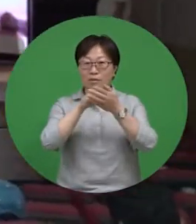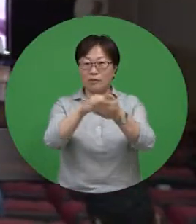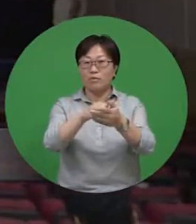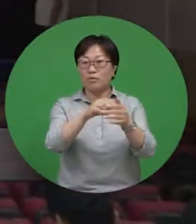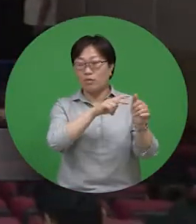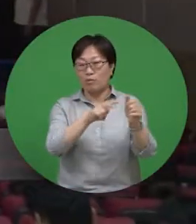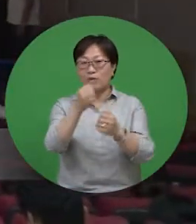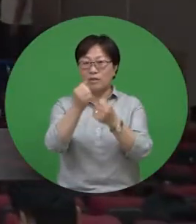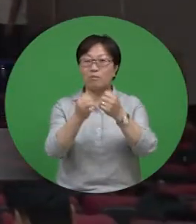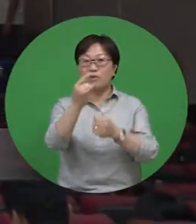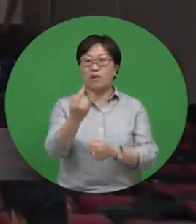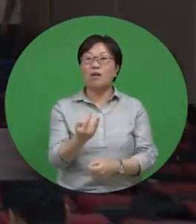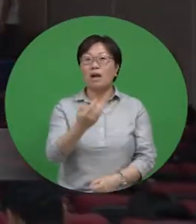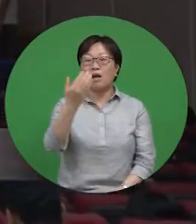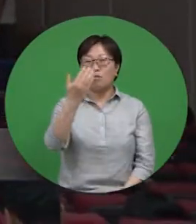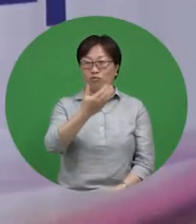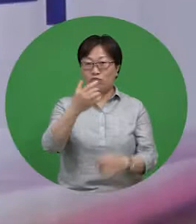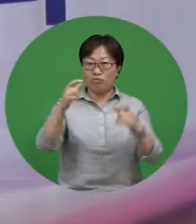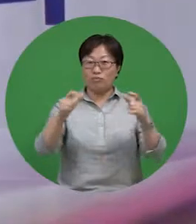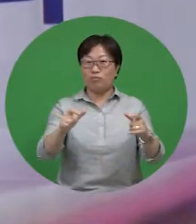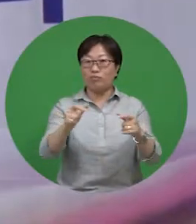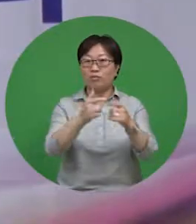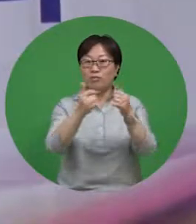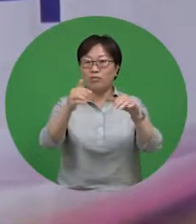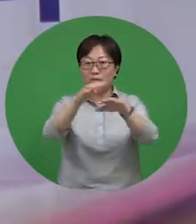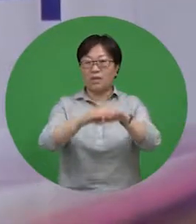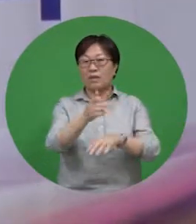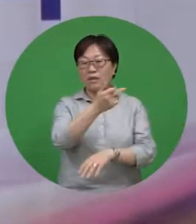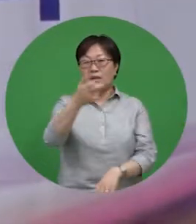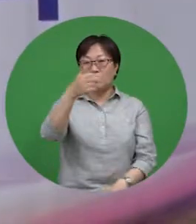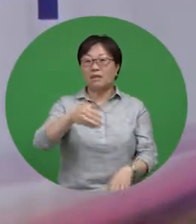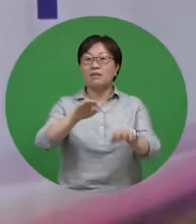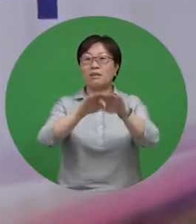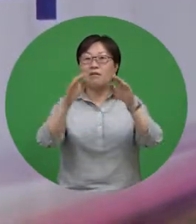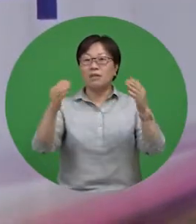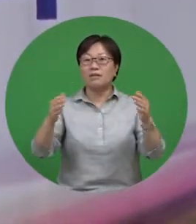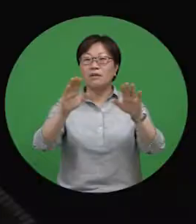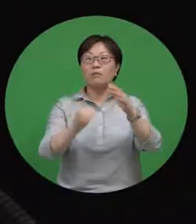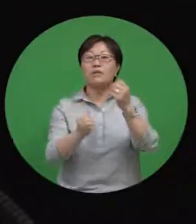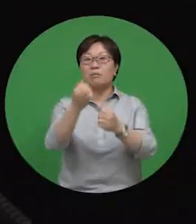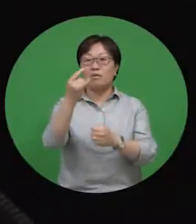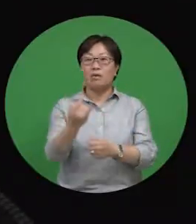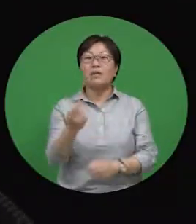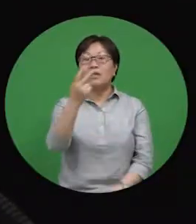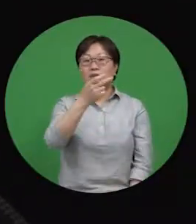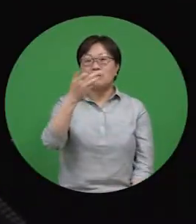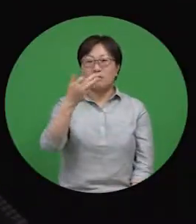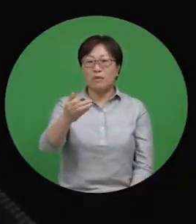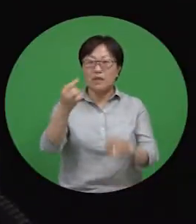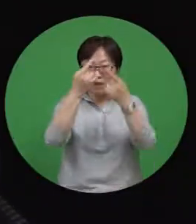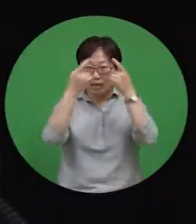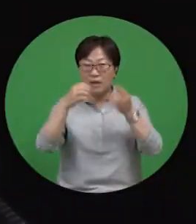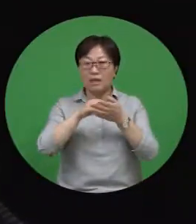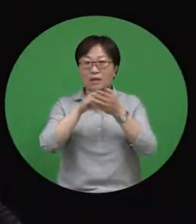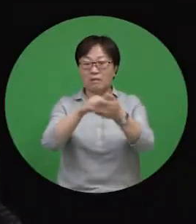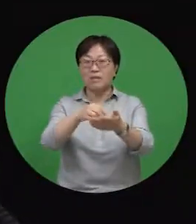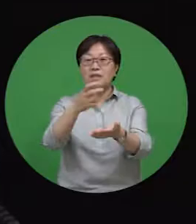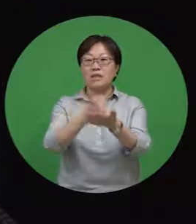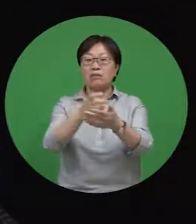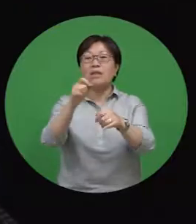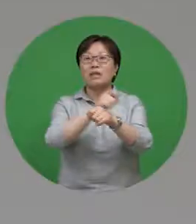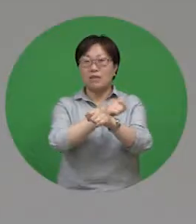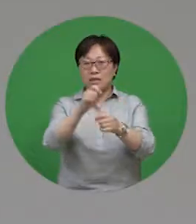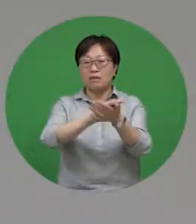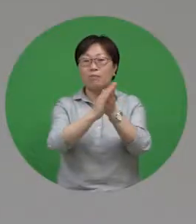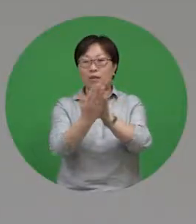2018학년도 대입정보설명회가 구로구민회관 대강당에서 열렸습니다. 이번 설명회는 2018학년도 대학 입시